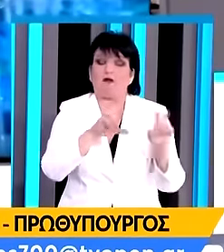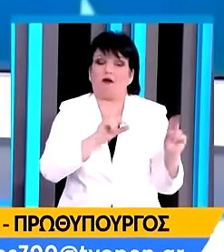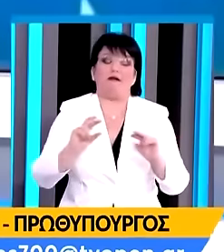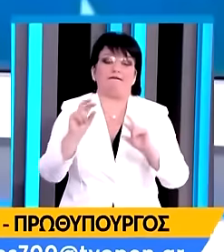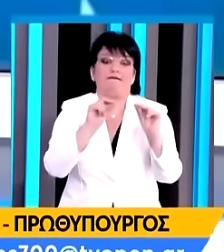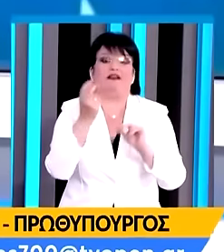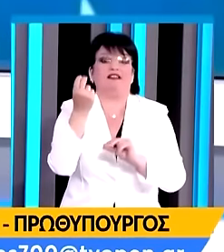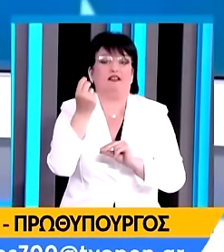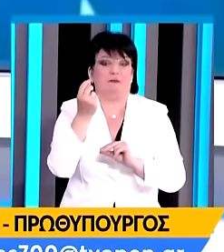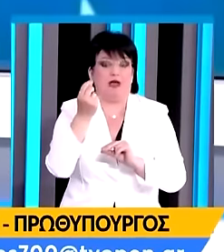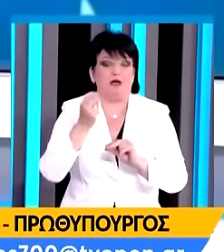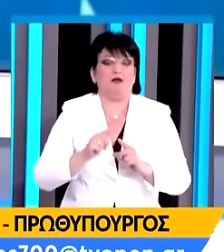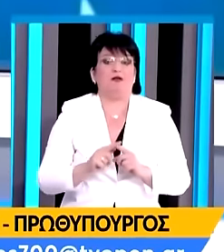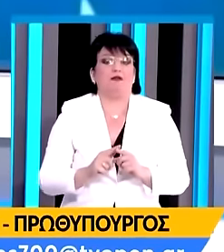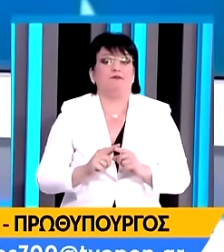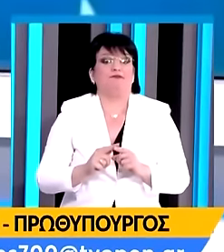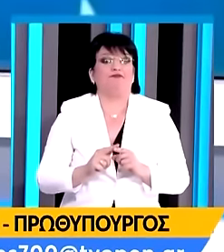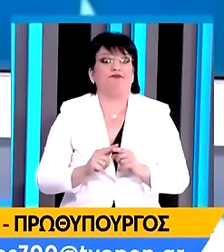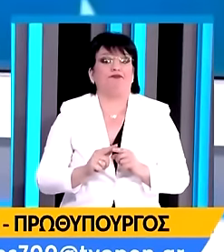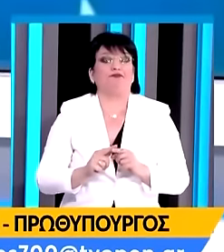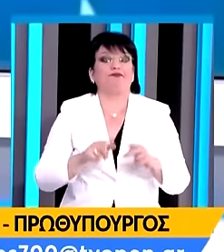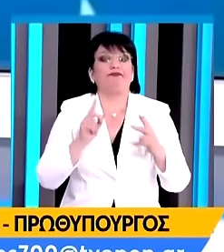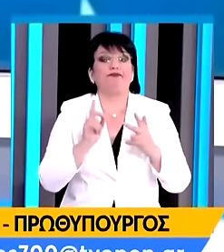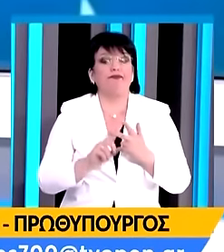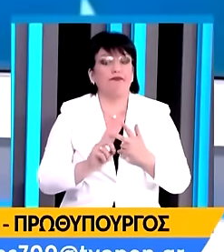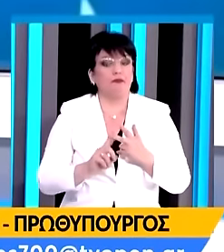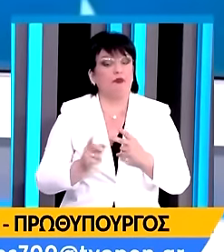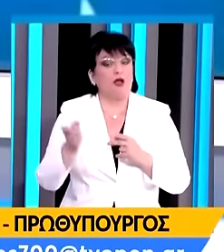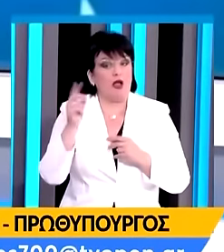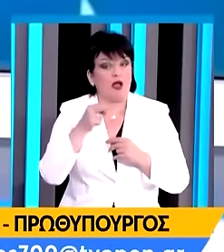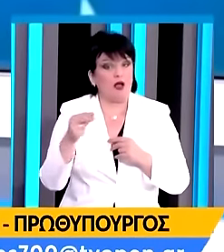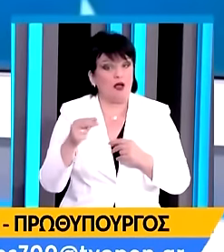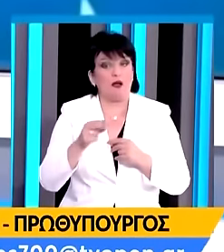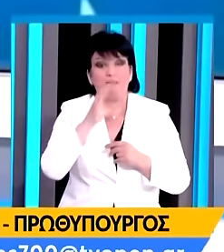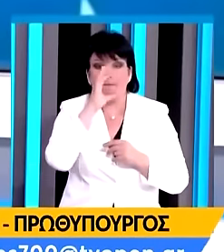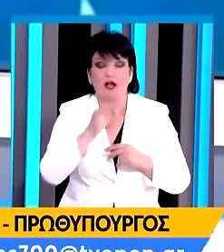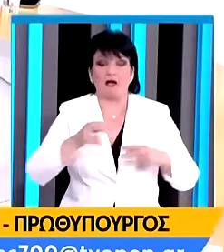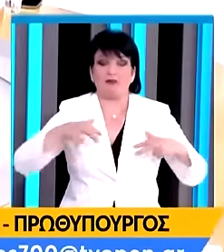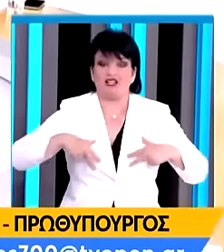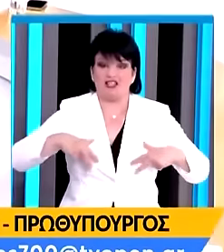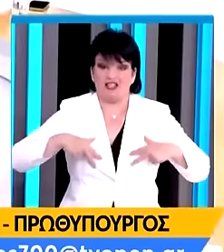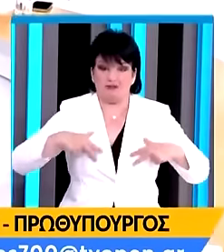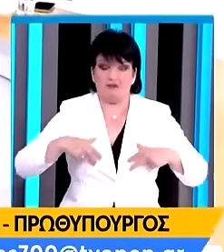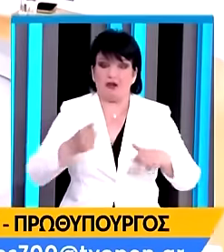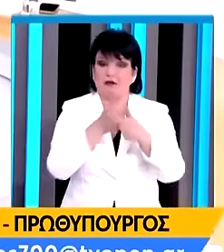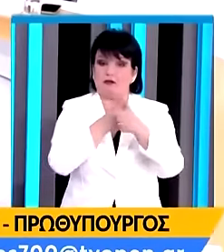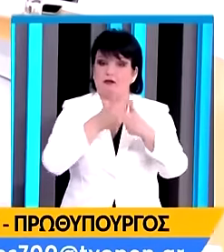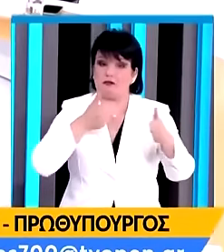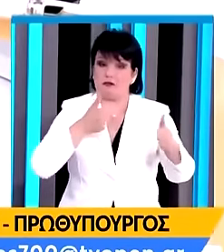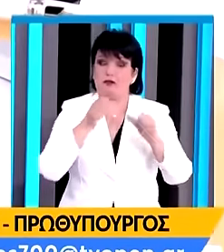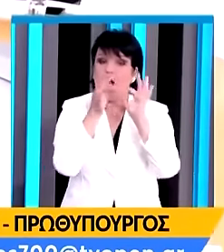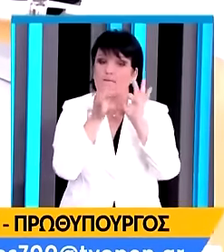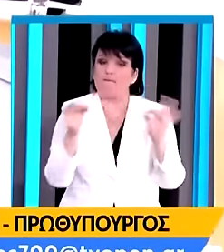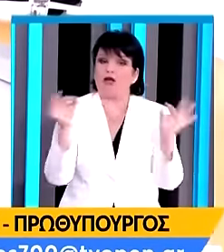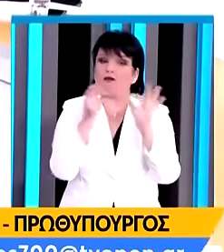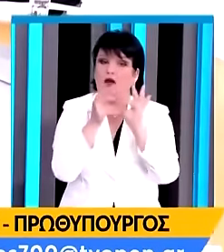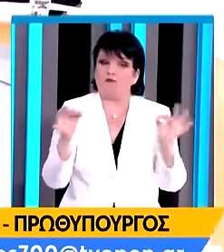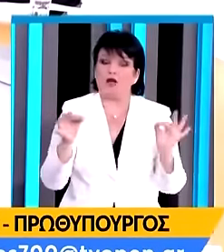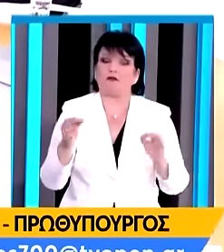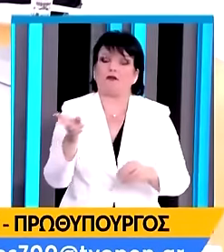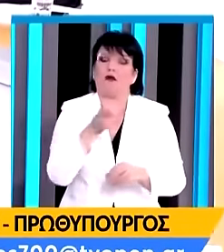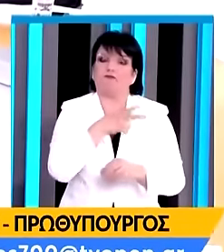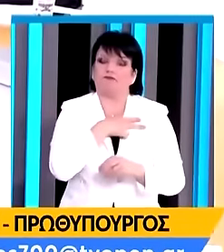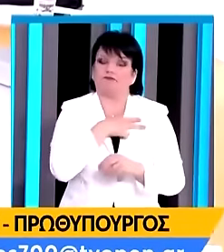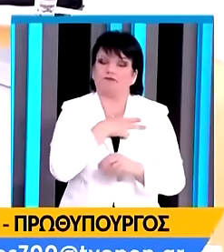τιμές παντού. Τρίτη παρατήρηση. Πράγματι, η κυβέρνηση έχει πάρει μια σειρά από μέτρα αρκετά παρεμβατικά στην